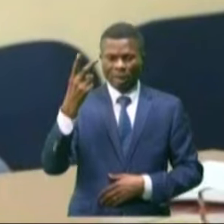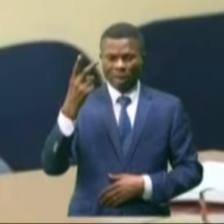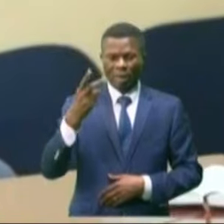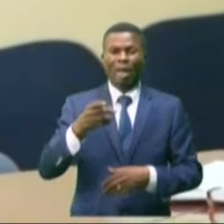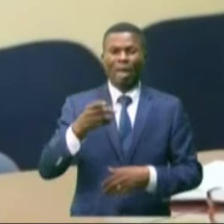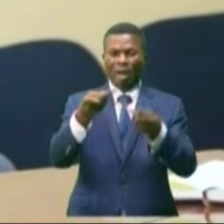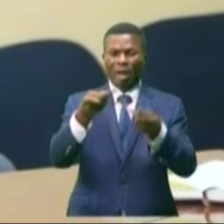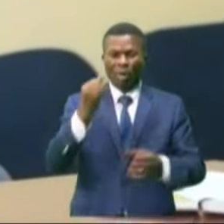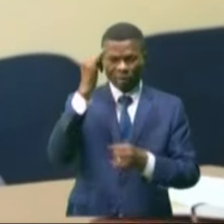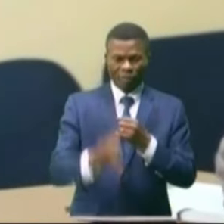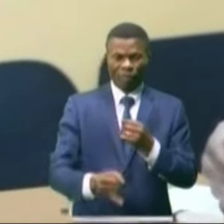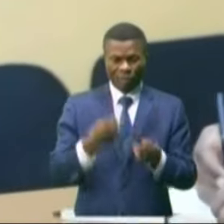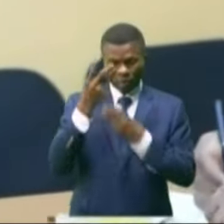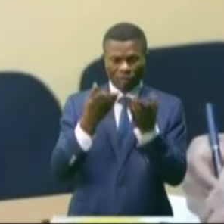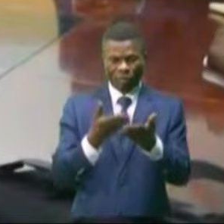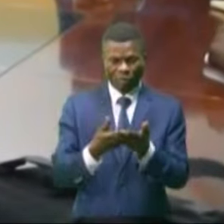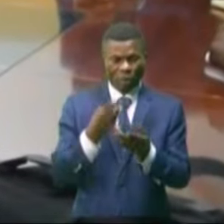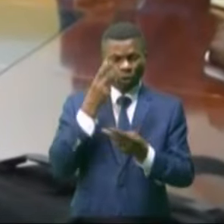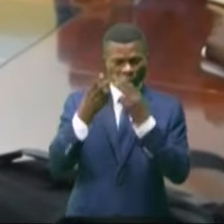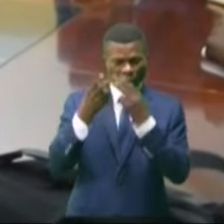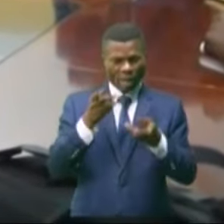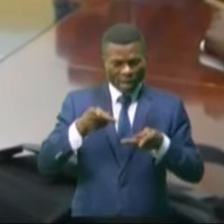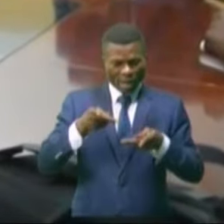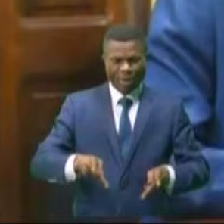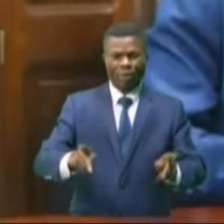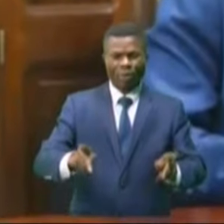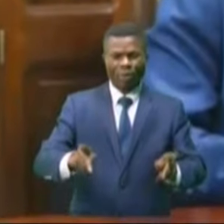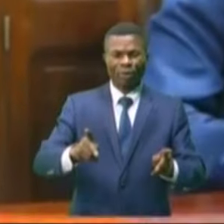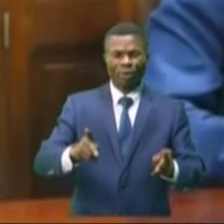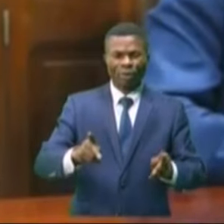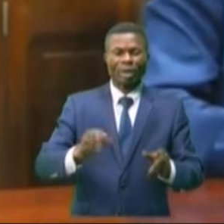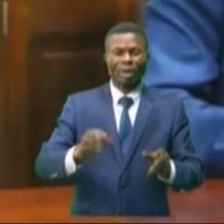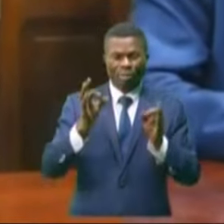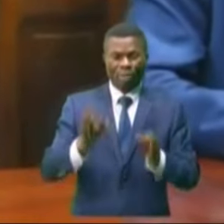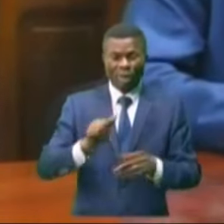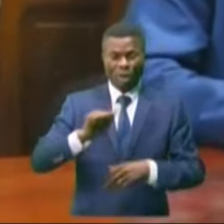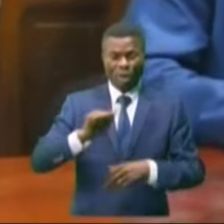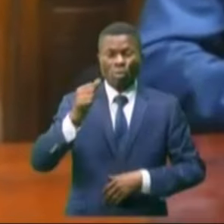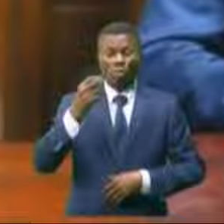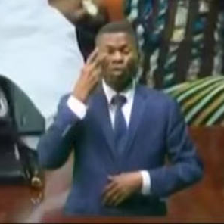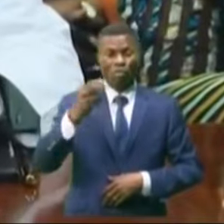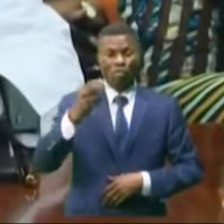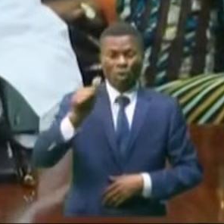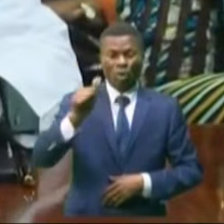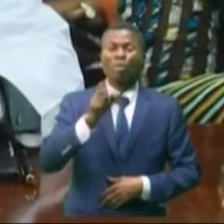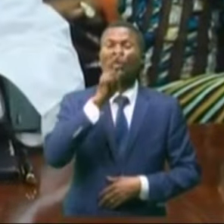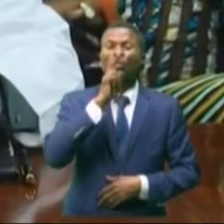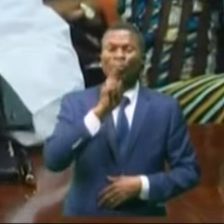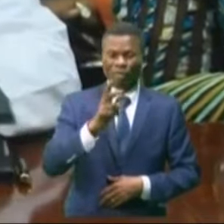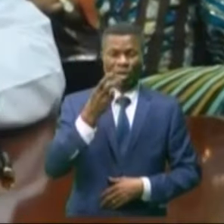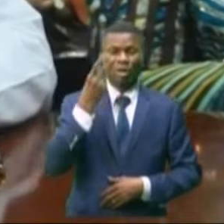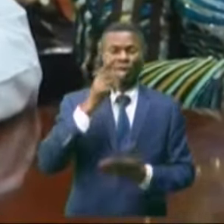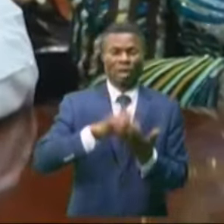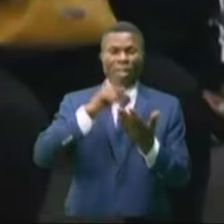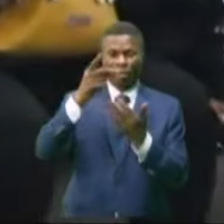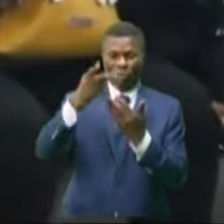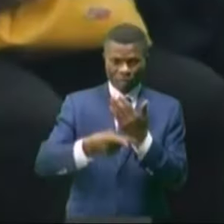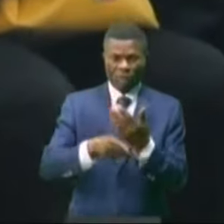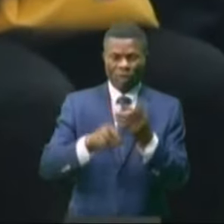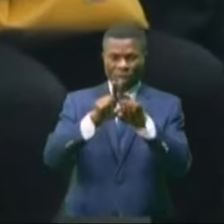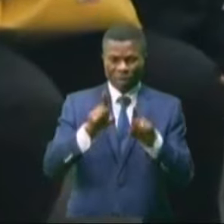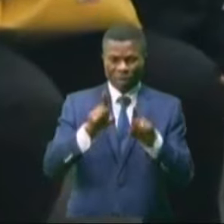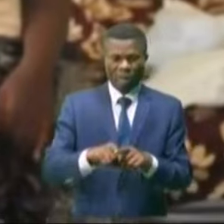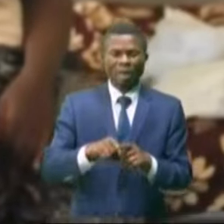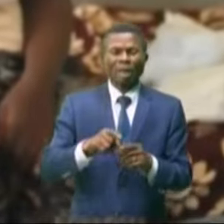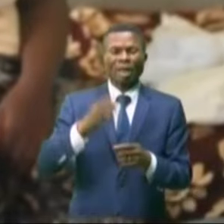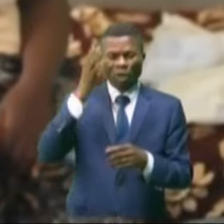itinérance. Une descente qui a permis non seulement de palper la matérialisation de ses programmes, mais aussi de